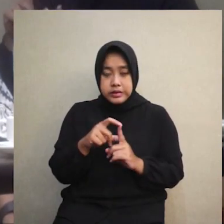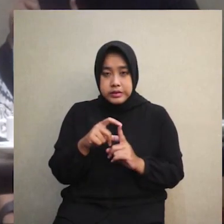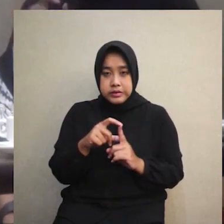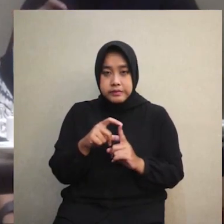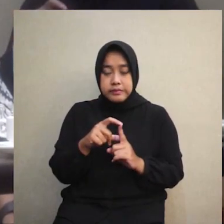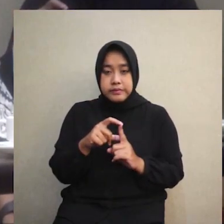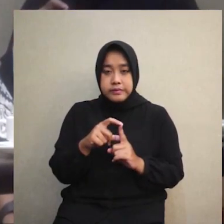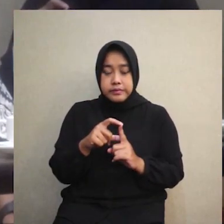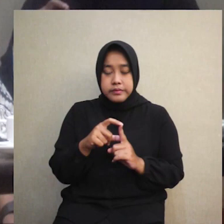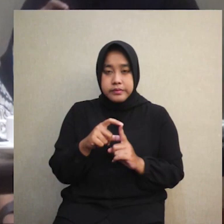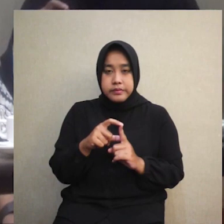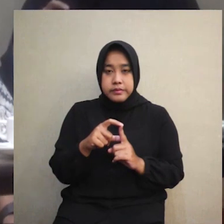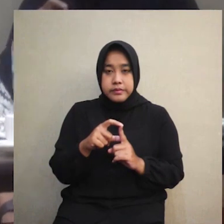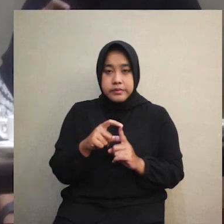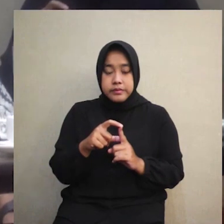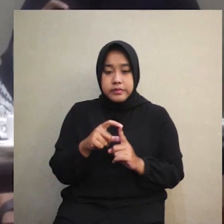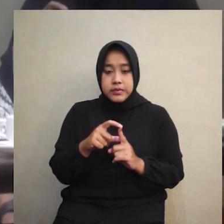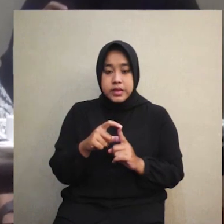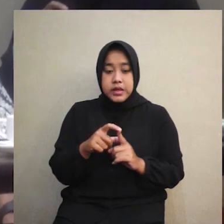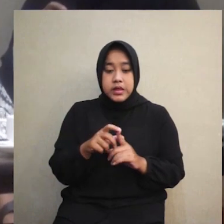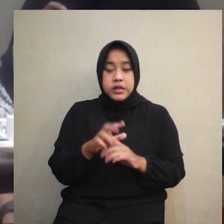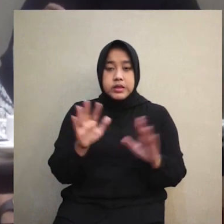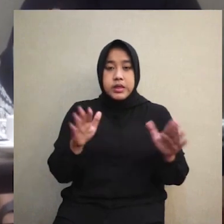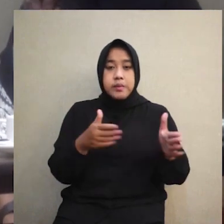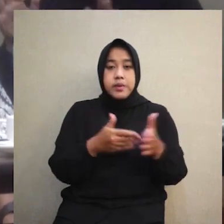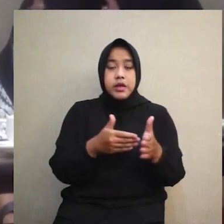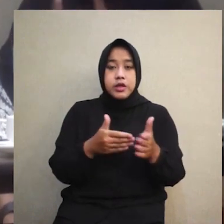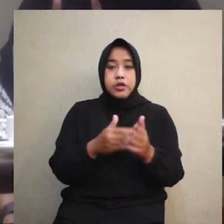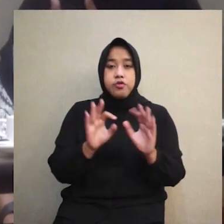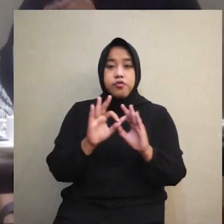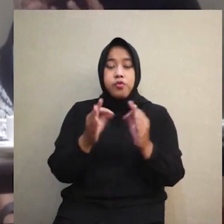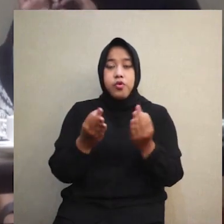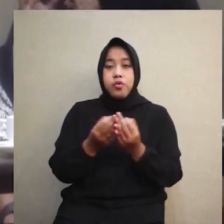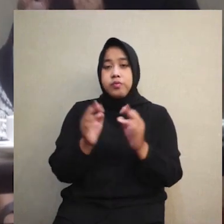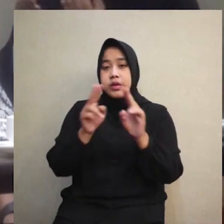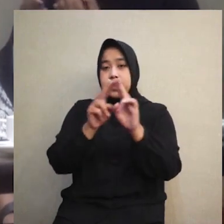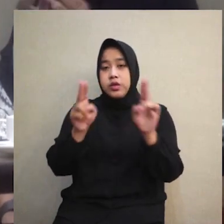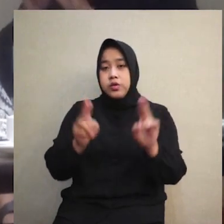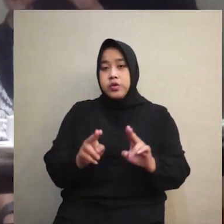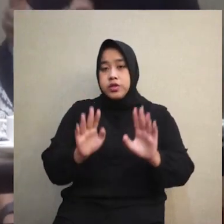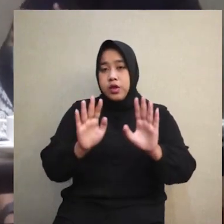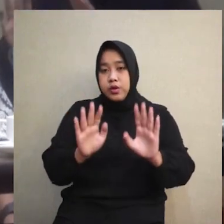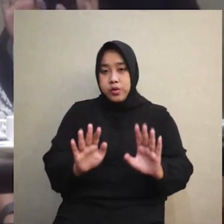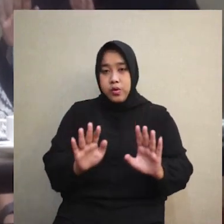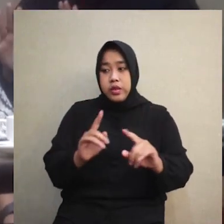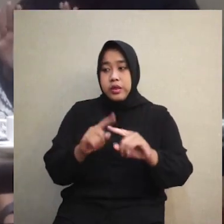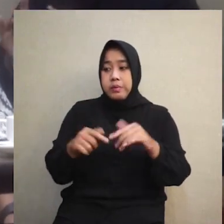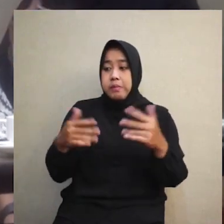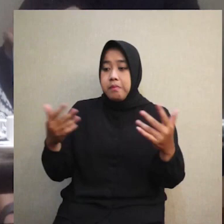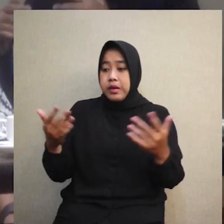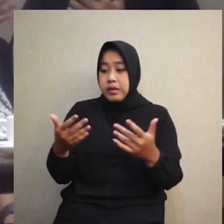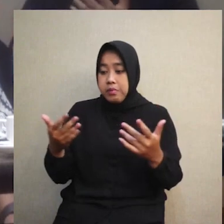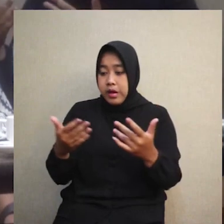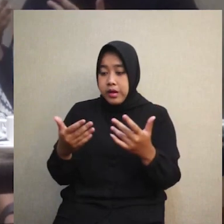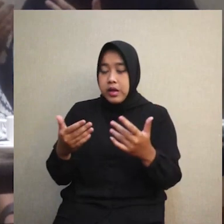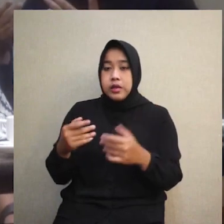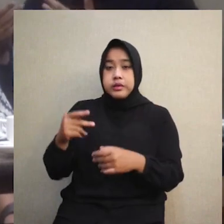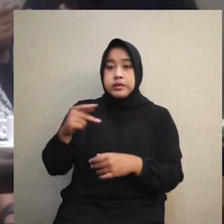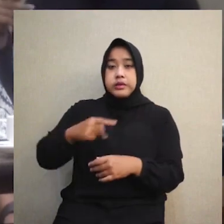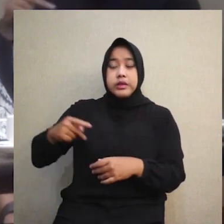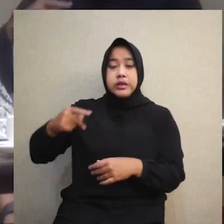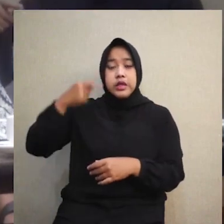itu jangan hanya berhenti pada forum-forum internasionalnya saja itu tapi bagaimana kita selalu